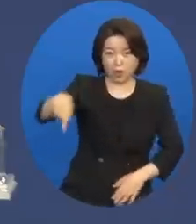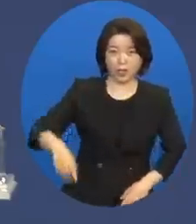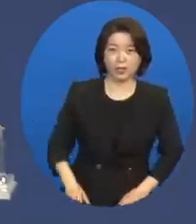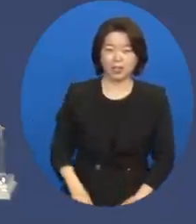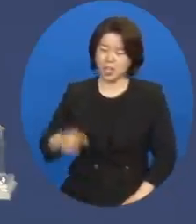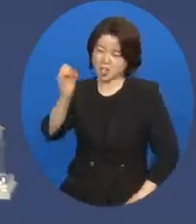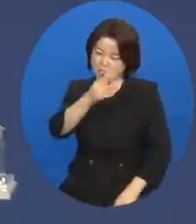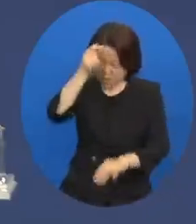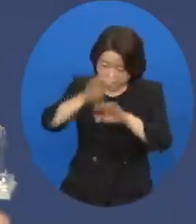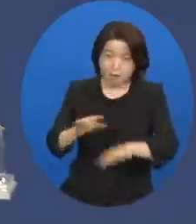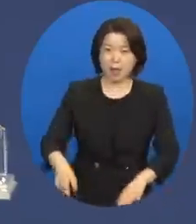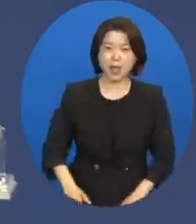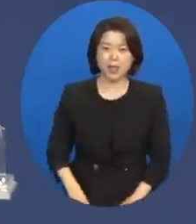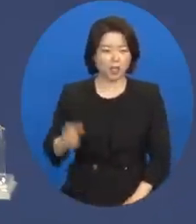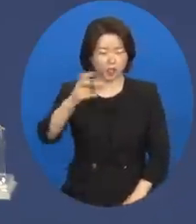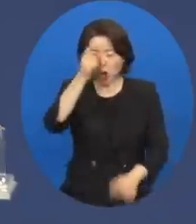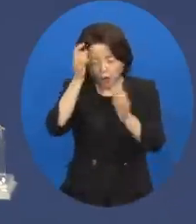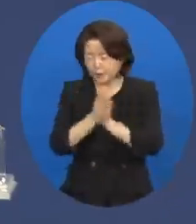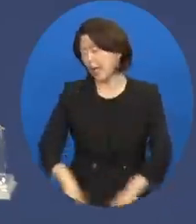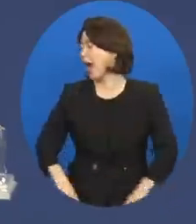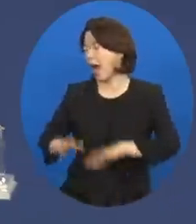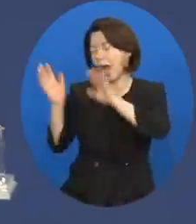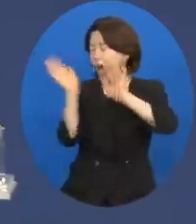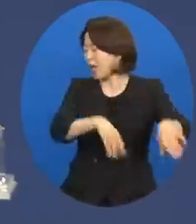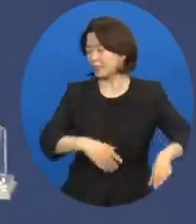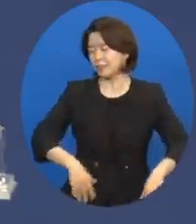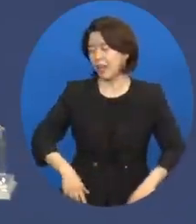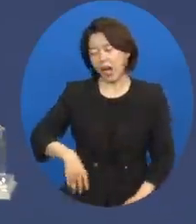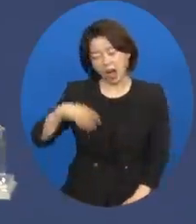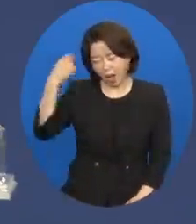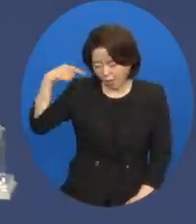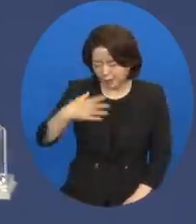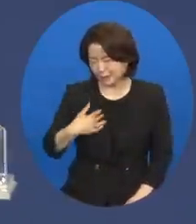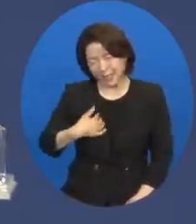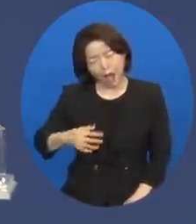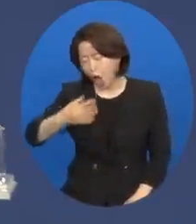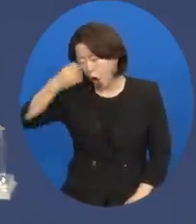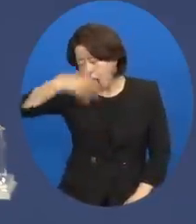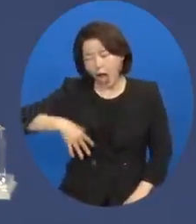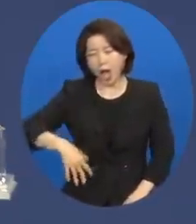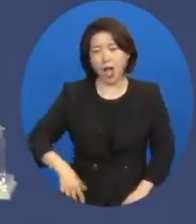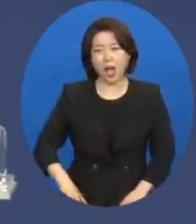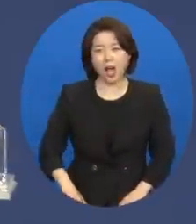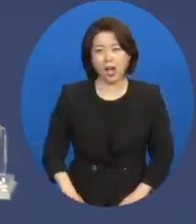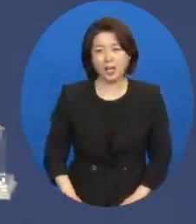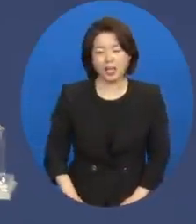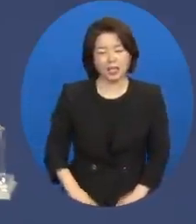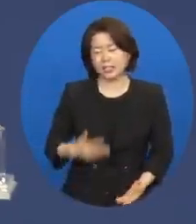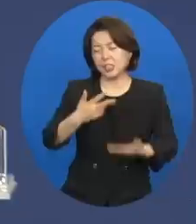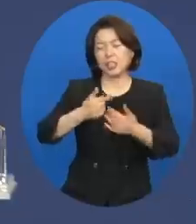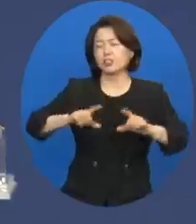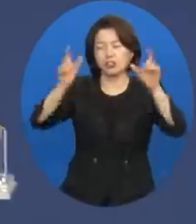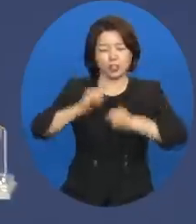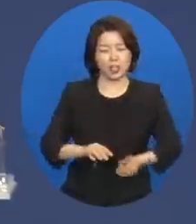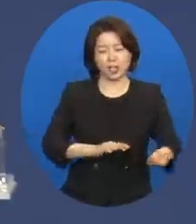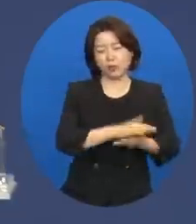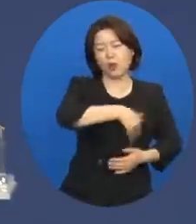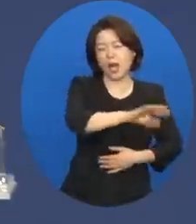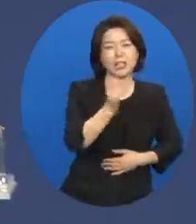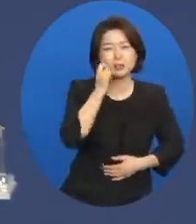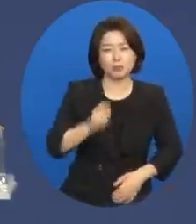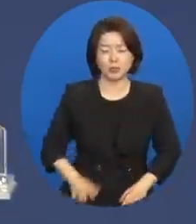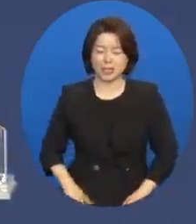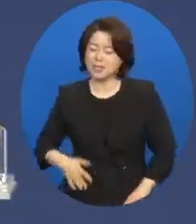예배? 또 기도해? 어우 진짜 미치겠네 진짜. 난 날마다 주일날 놀라가지도 못하고 주여 나는